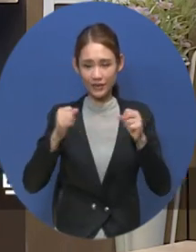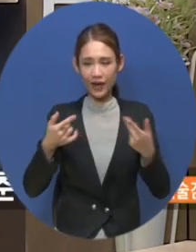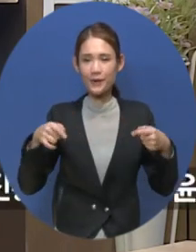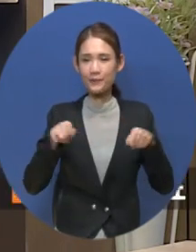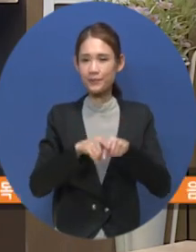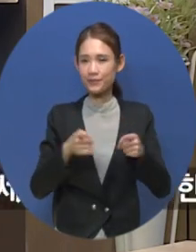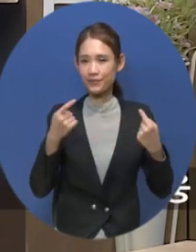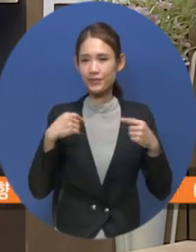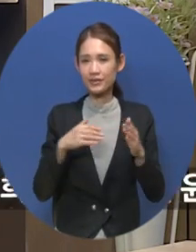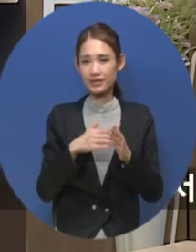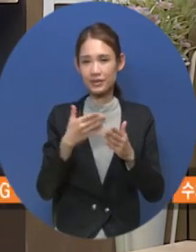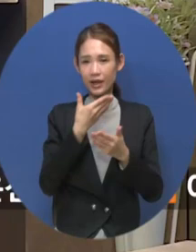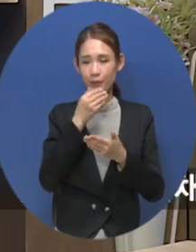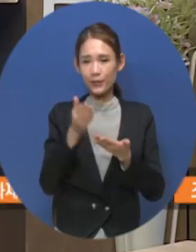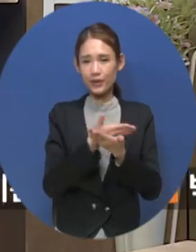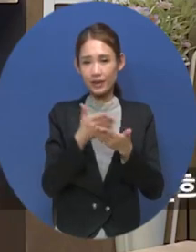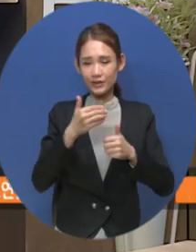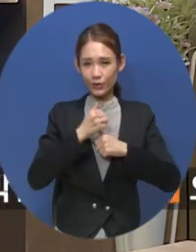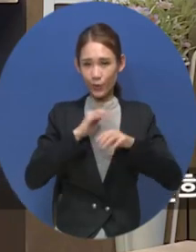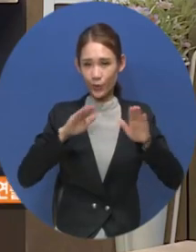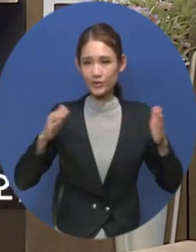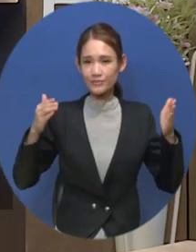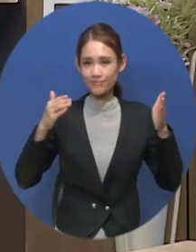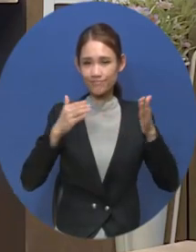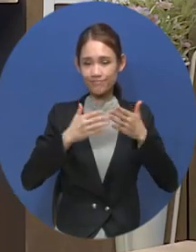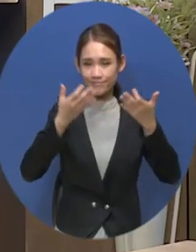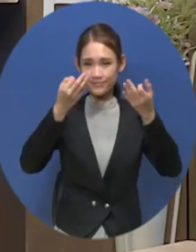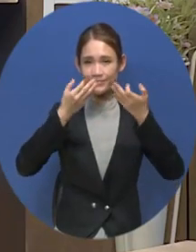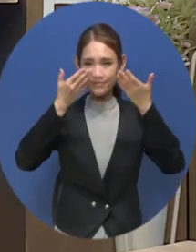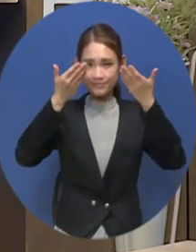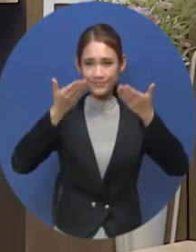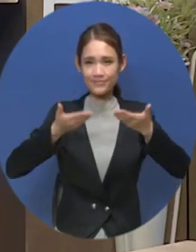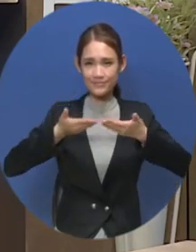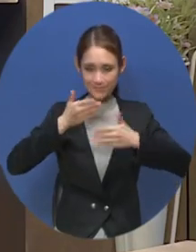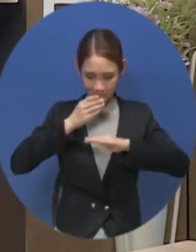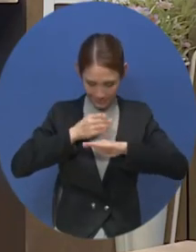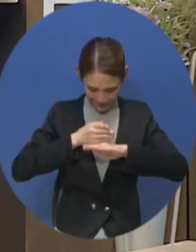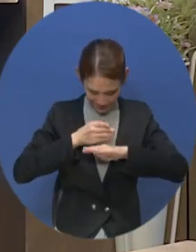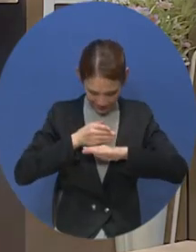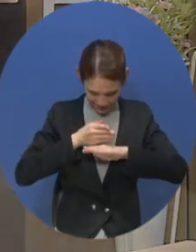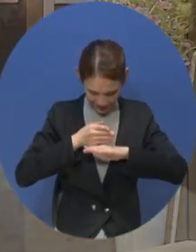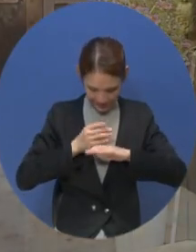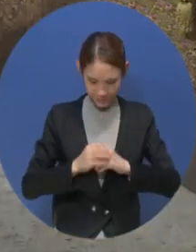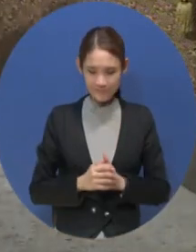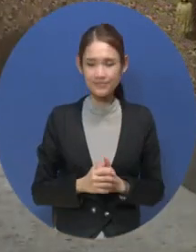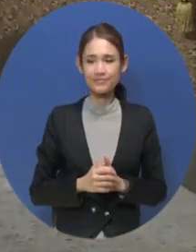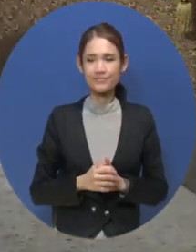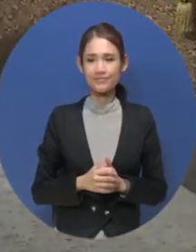함께했습니다. 행복나눔지킴이 오늘은 여기까지입니다. 시청해주신 여러분 고맙습니다.